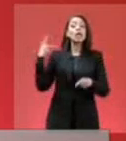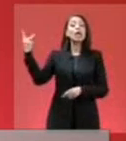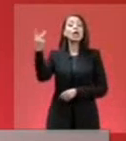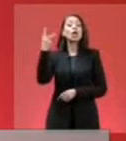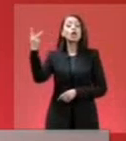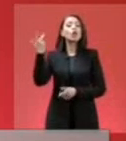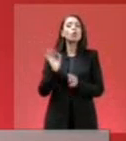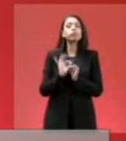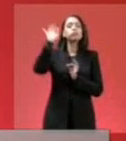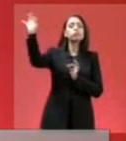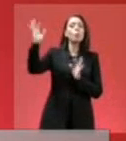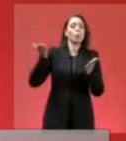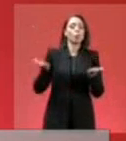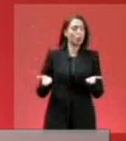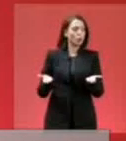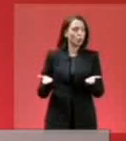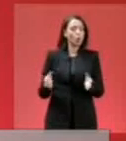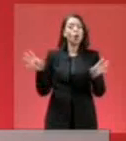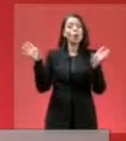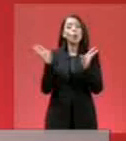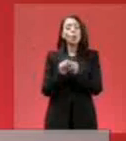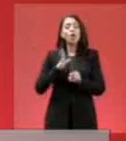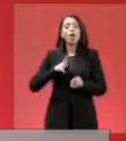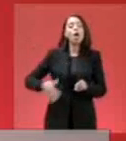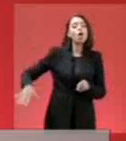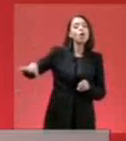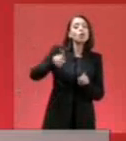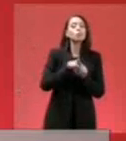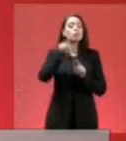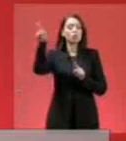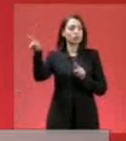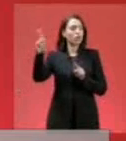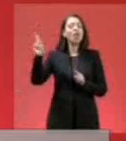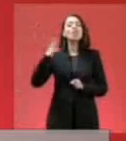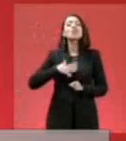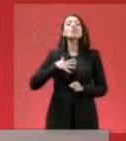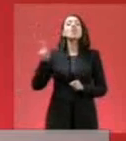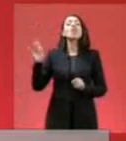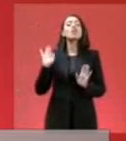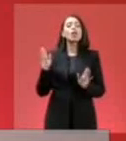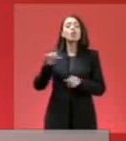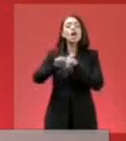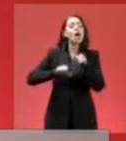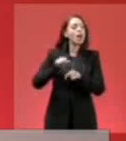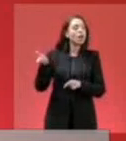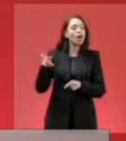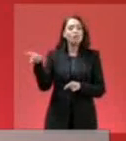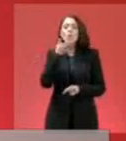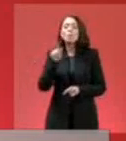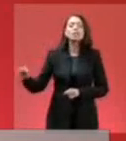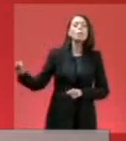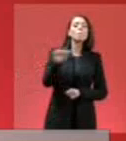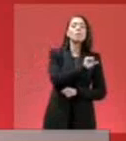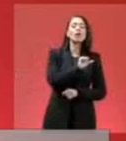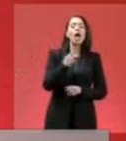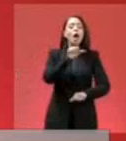κοινωνικό προσανατολισμό, τον ταξικό προσανατολισμό. Δεν θέλουν, επαναλαμβάνω, αλλαγή, θέλουν πισωγύρισμα, θέλουν